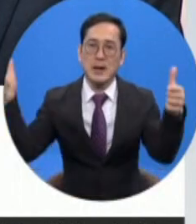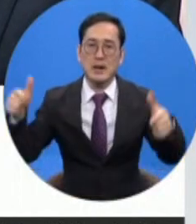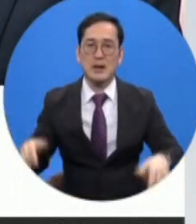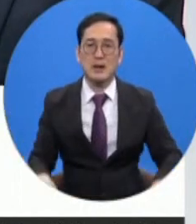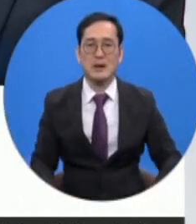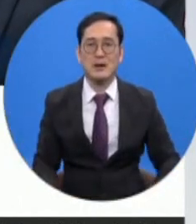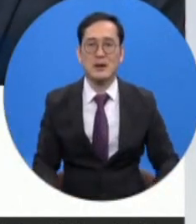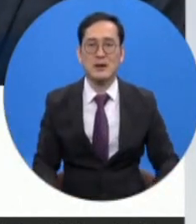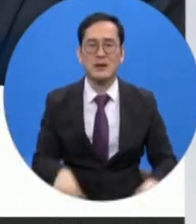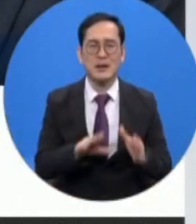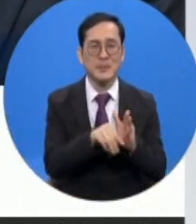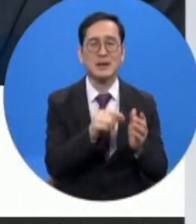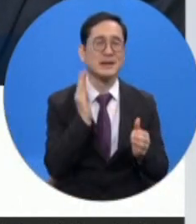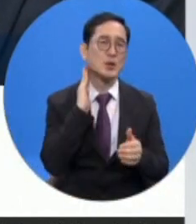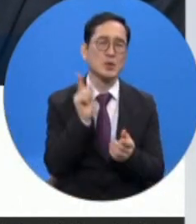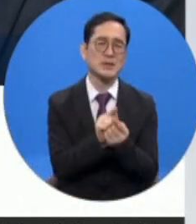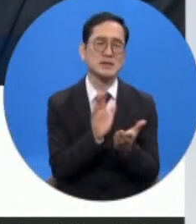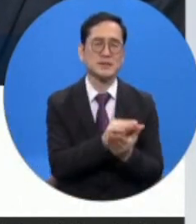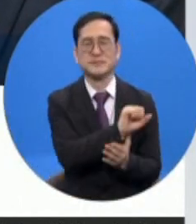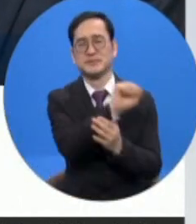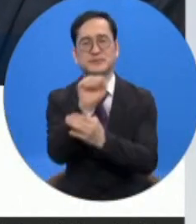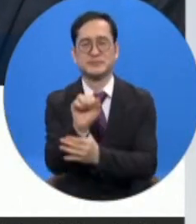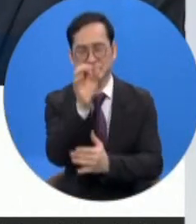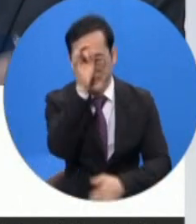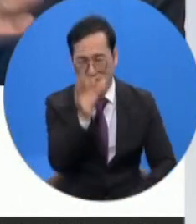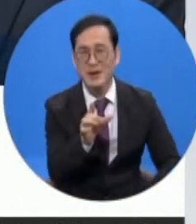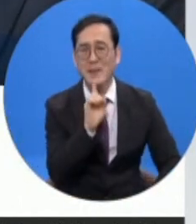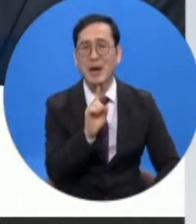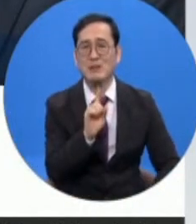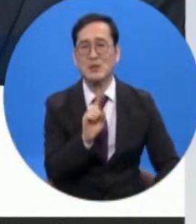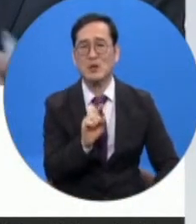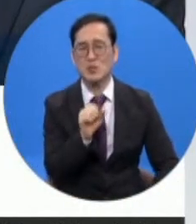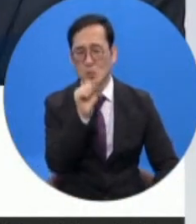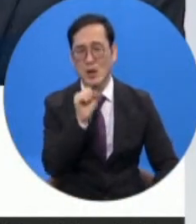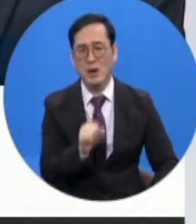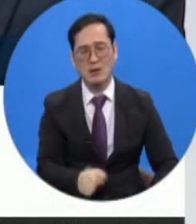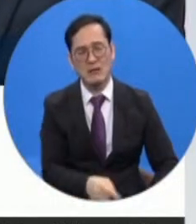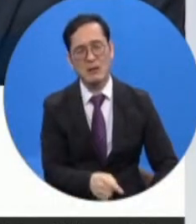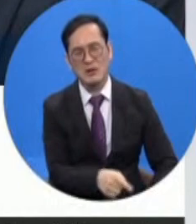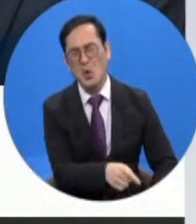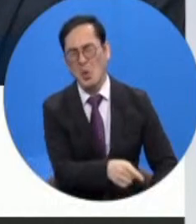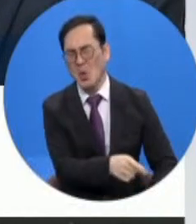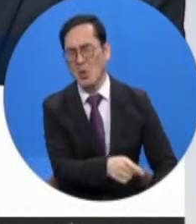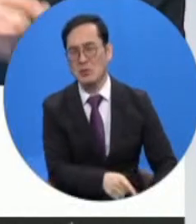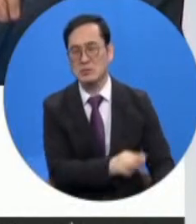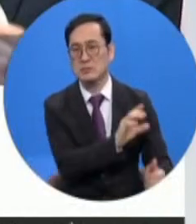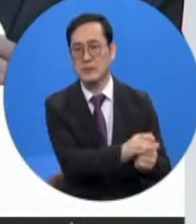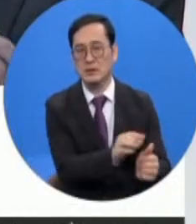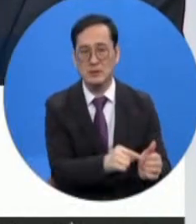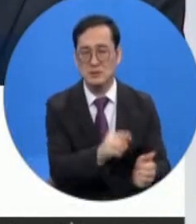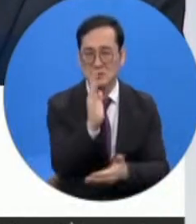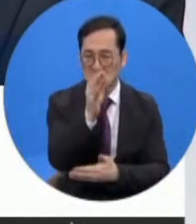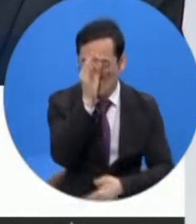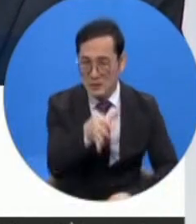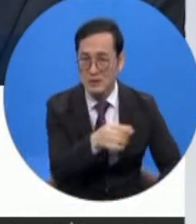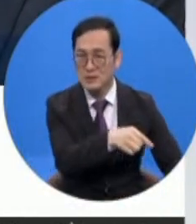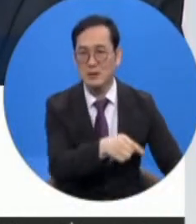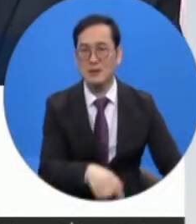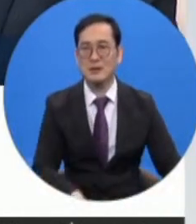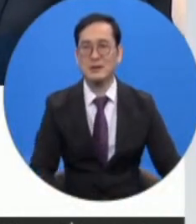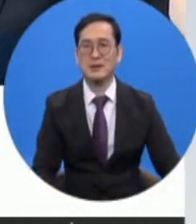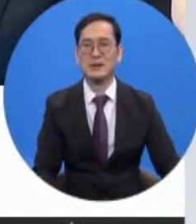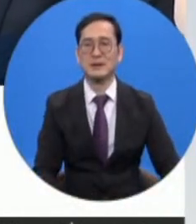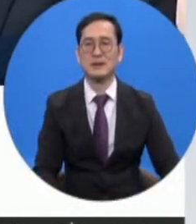하겠다는 건 좀 인식에 좀 문제가 있지 않나 생각이 드는 거고 지금 조금 전에 박경미 대변인 얘기한 것처럼 위중증자가 폭증할 것을